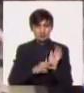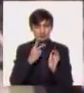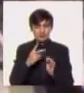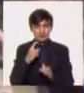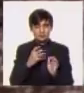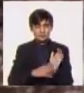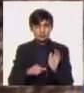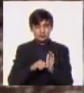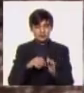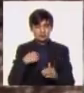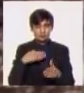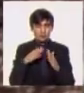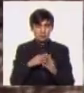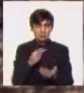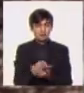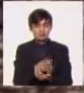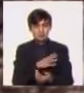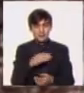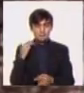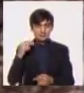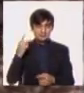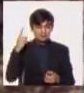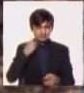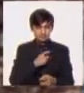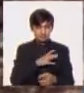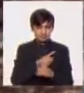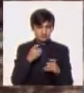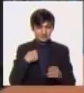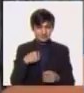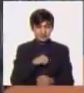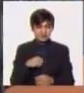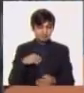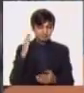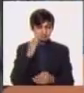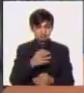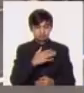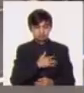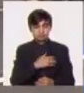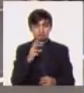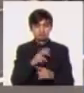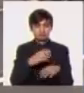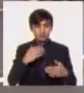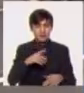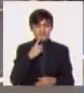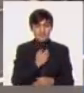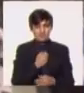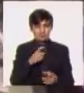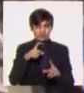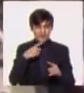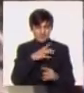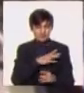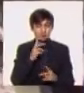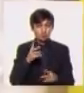Үйде жатқан соң президенттің жарлығы шыққанын көріп, өзіміз еркімізден келдік. Әскерлердің айтуынша азаматтық борышын өтеуге